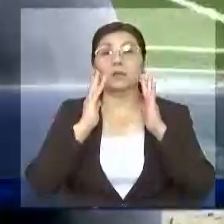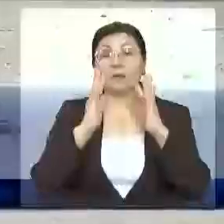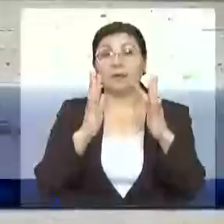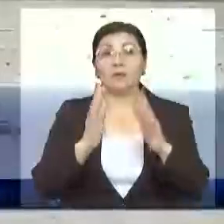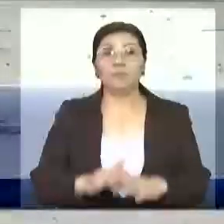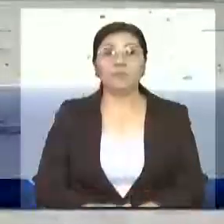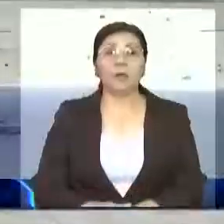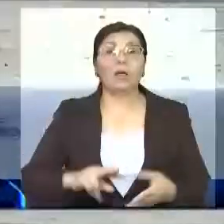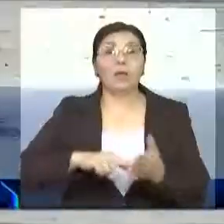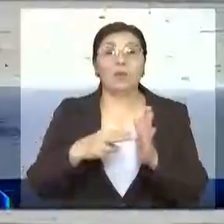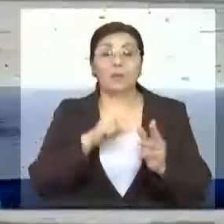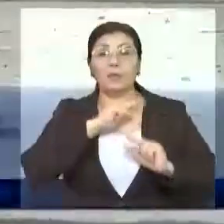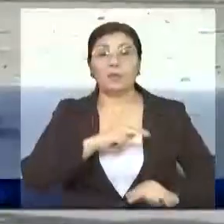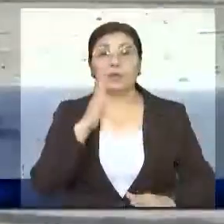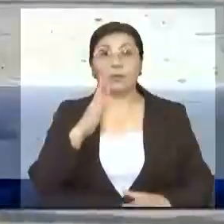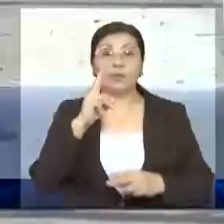ра